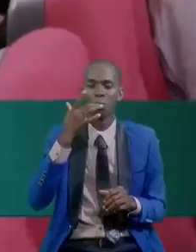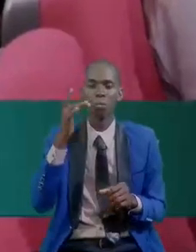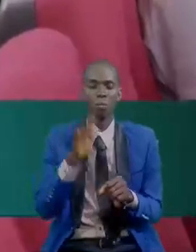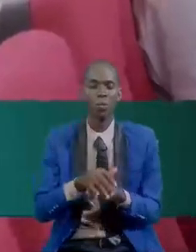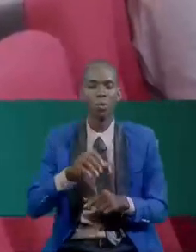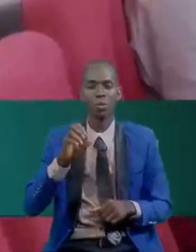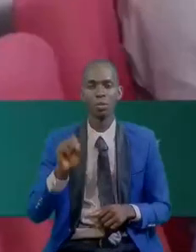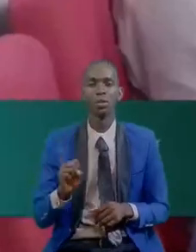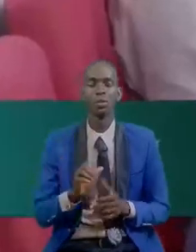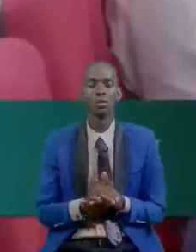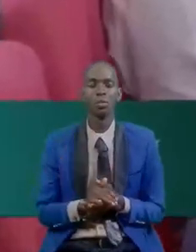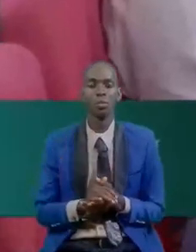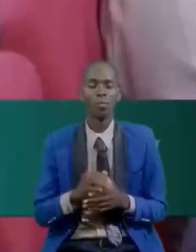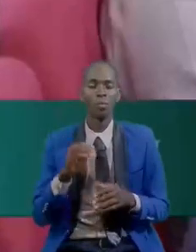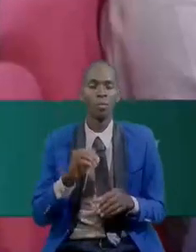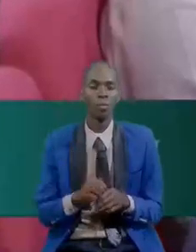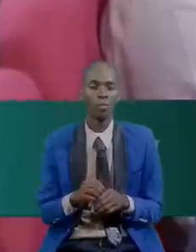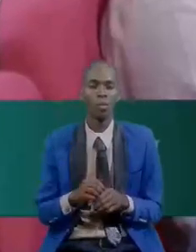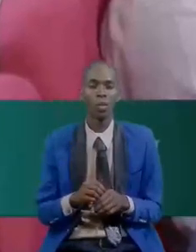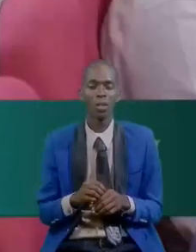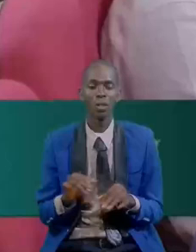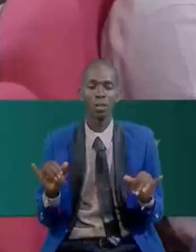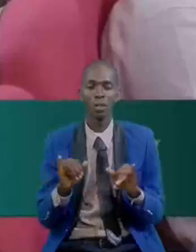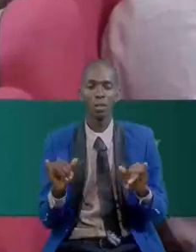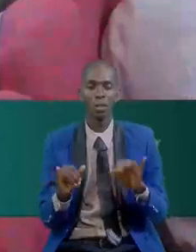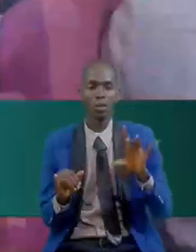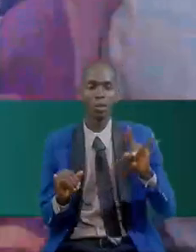Chapitre 18, verset 1.